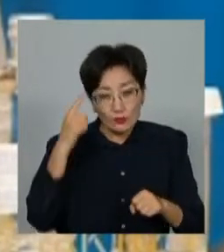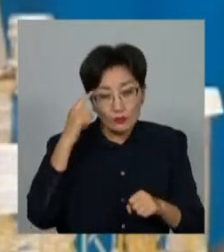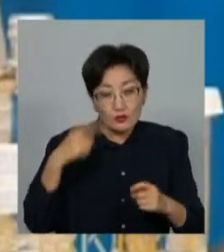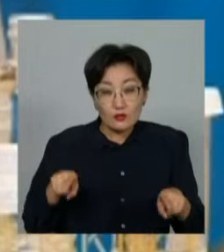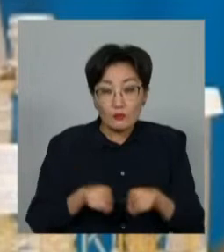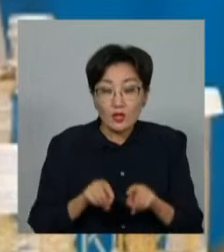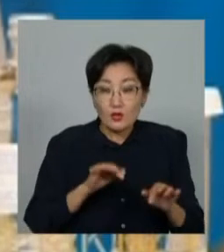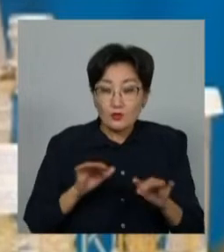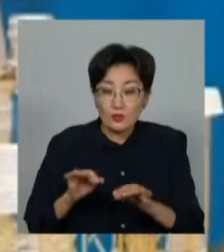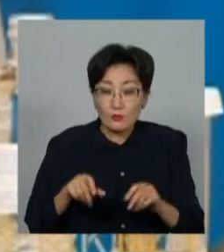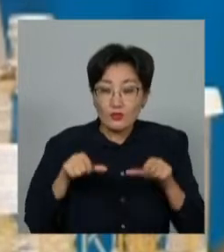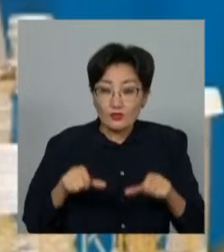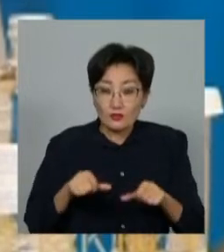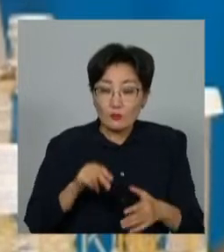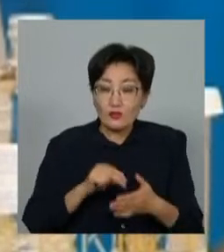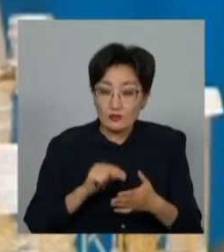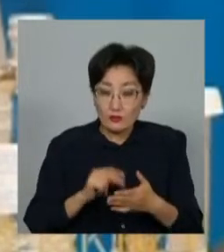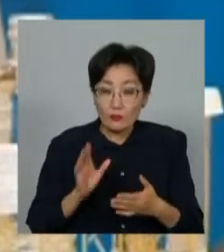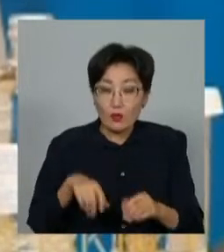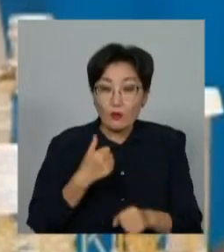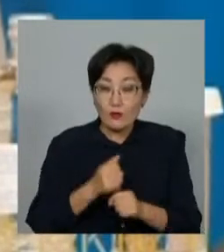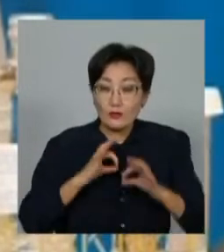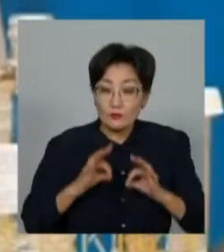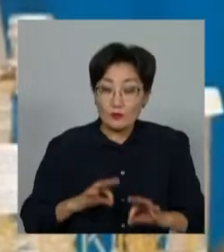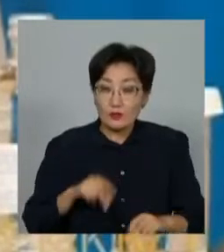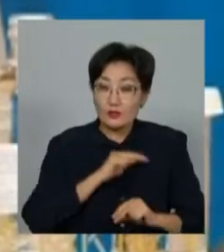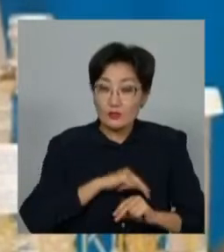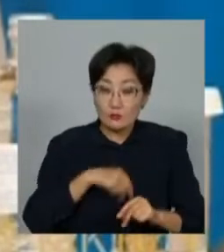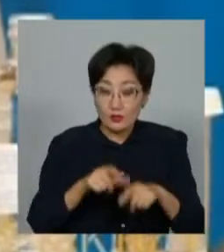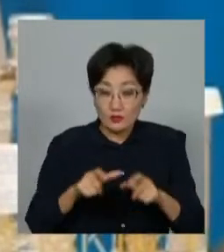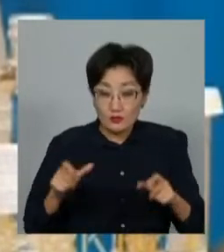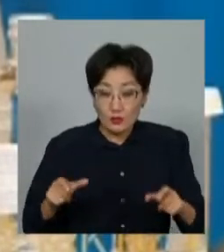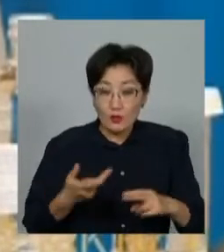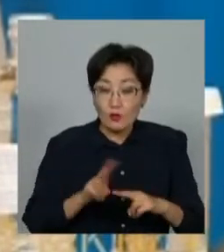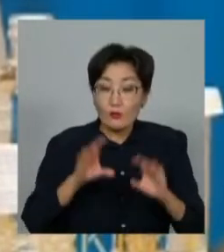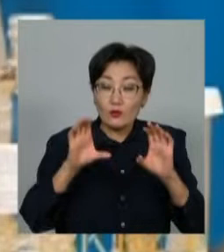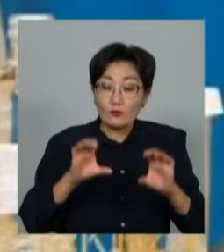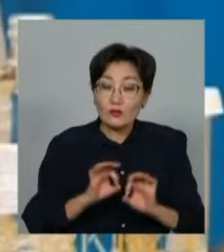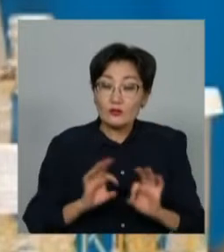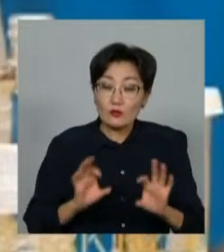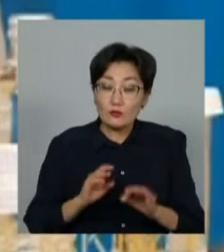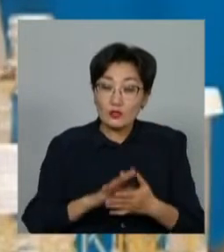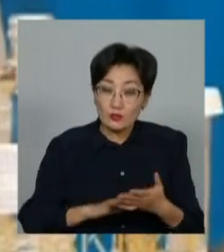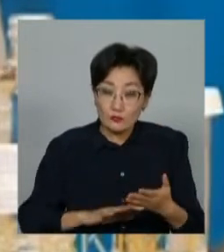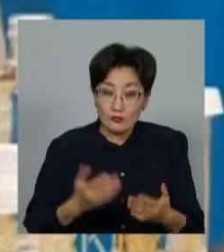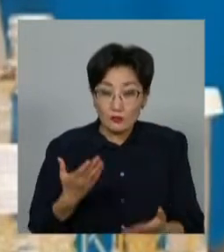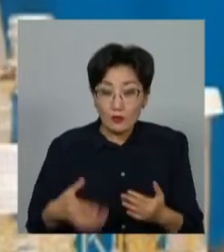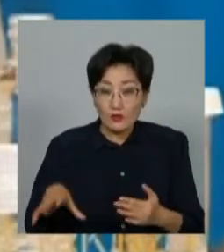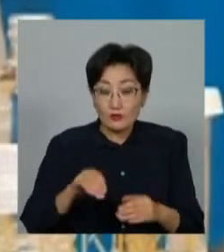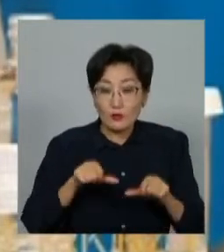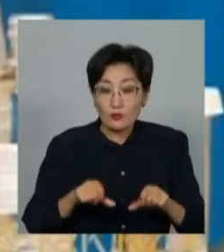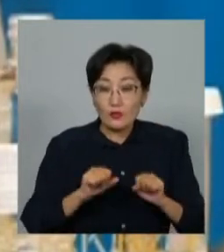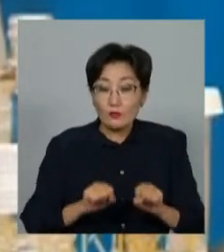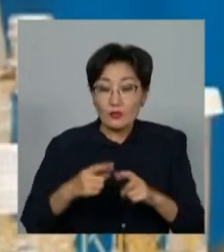тектес әрекеттерге құқықтық баға беріледі. Бас прокуратураның міндеті азаматтарымызға осы заңды түсіндіруді жалғастыру. Ал барлық құқық